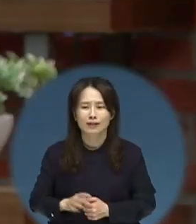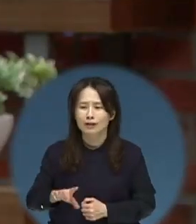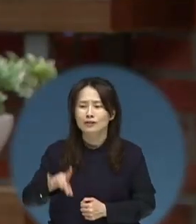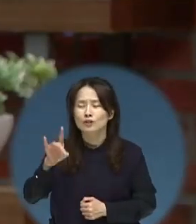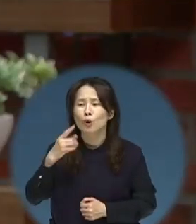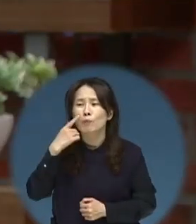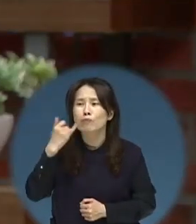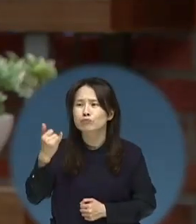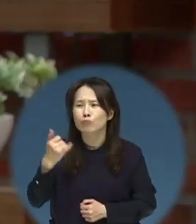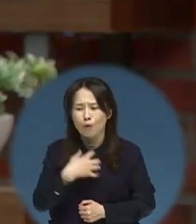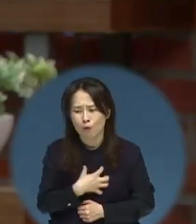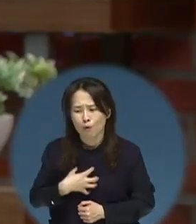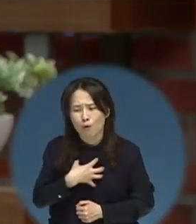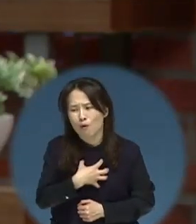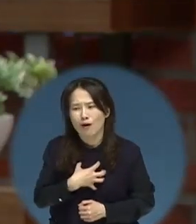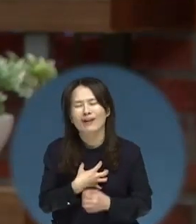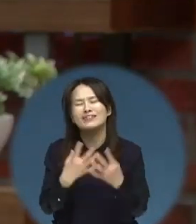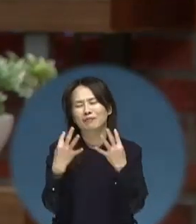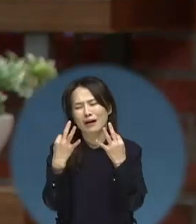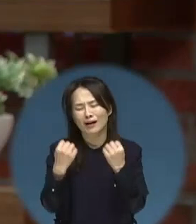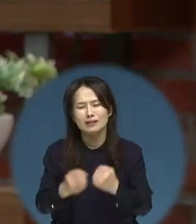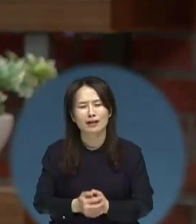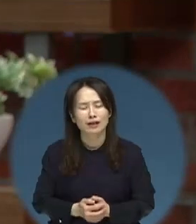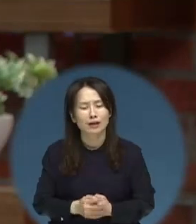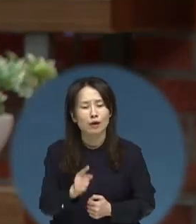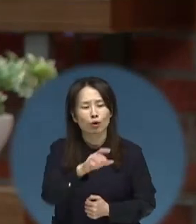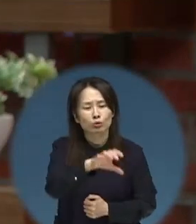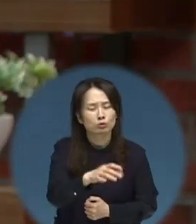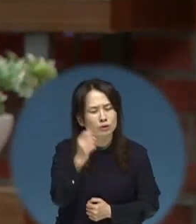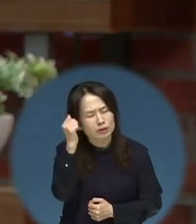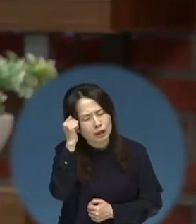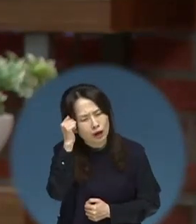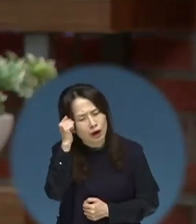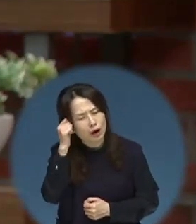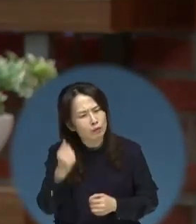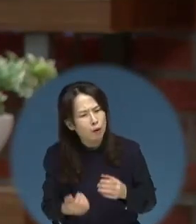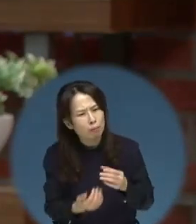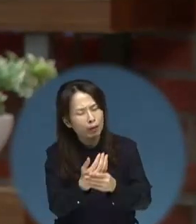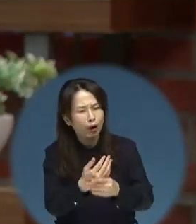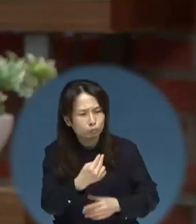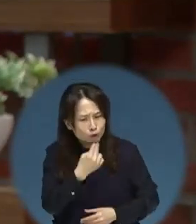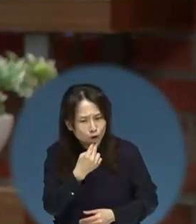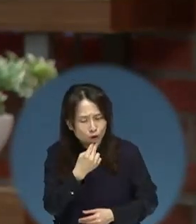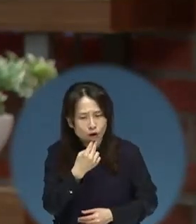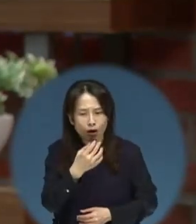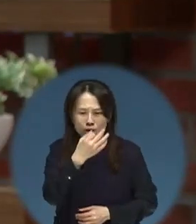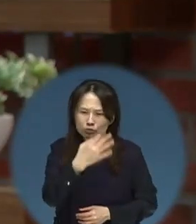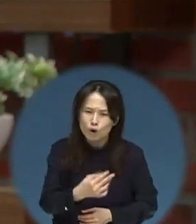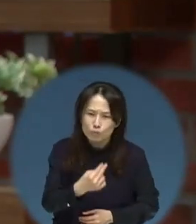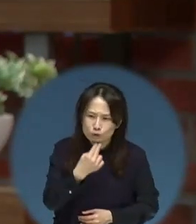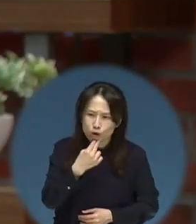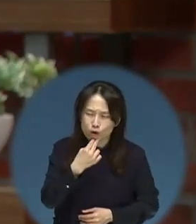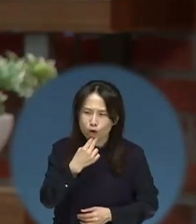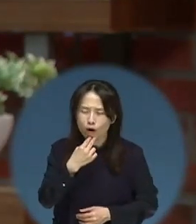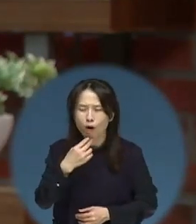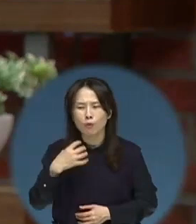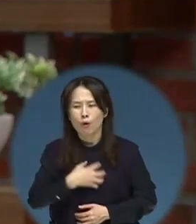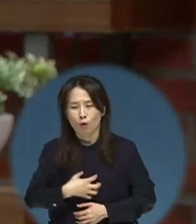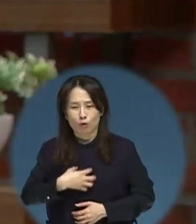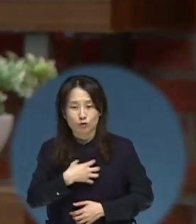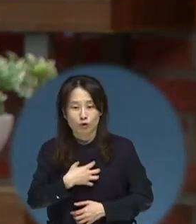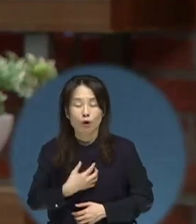처음에는 많이 걱정하셨던 것 같아요. 여러 가지로 또 어디서 자며 또 사고가 당하지 않을까 힘들지 않을까 그런 생각. 근데 어느 순간부터는